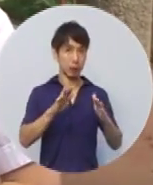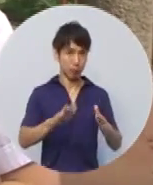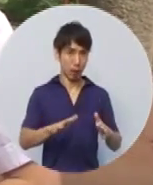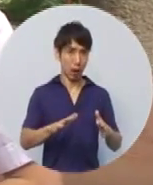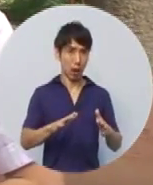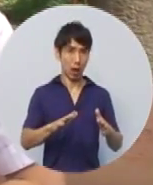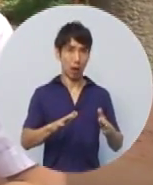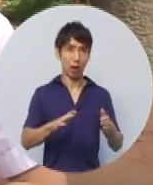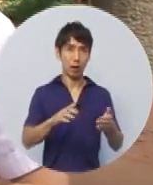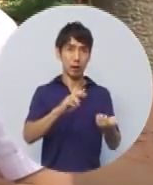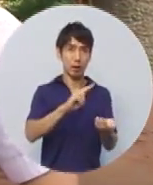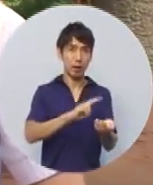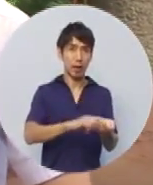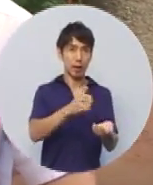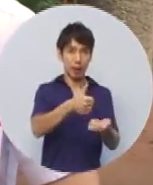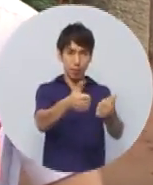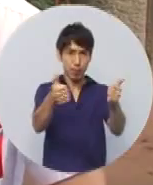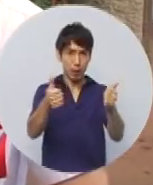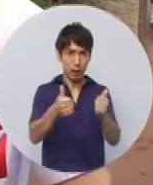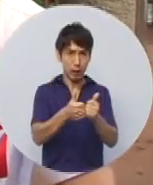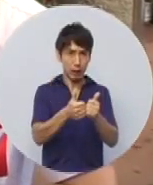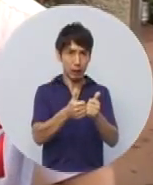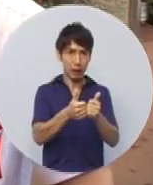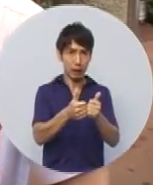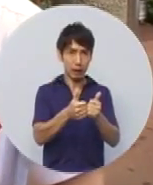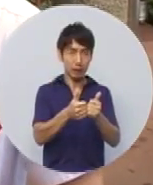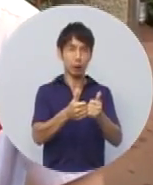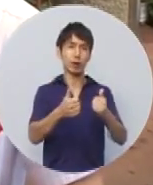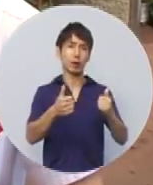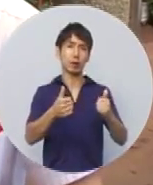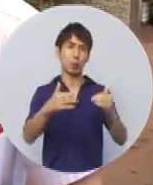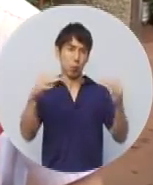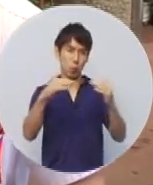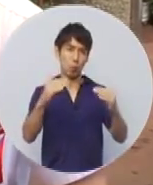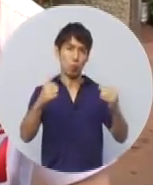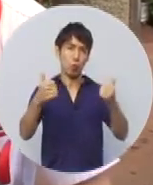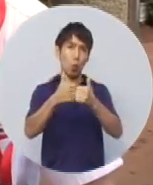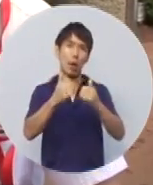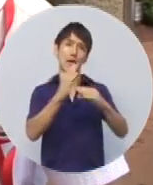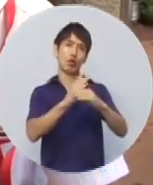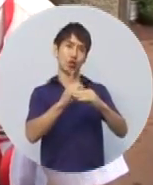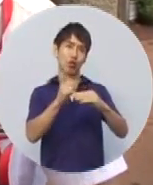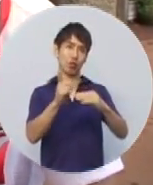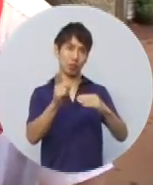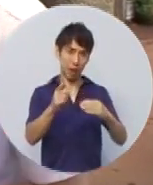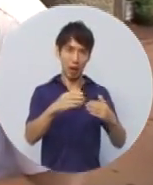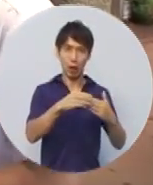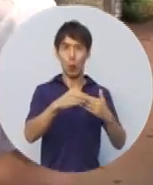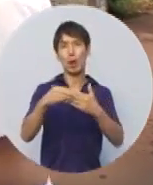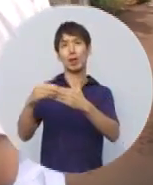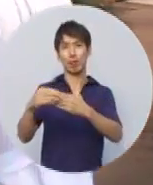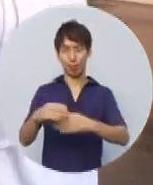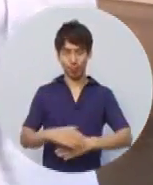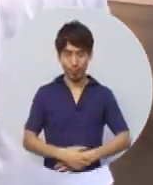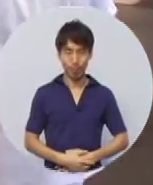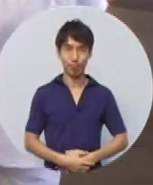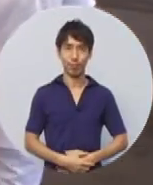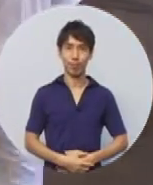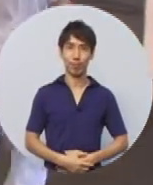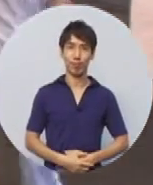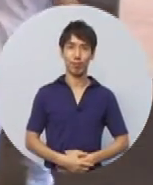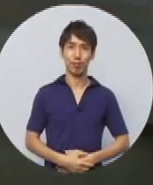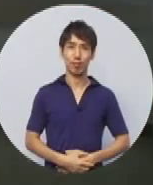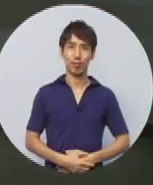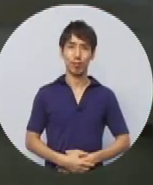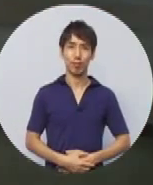ど先生たちがカンファレンスを、先生たちが打ち合わせしてますのでご案内します。 はい、お願いします。はい、